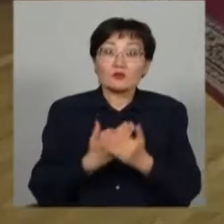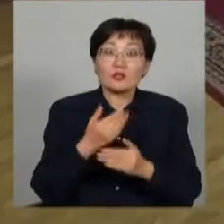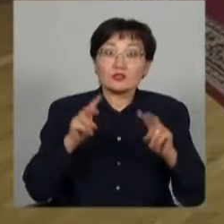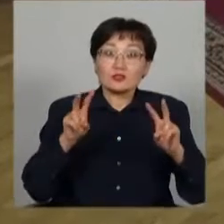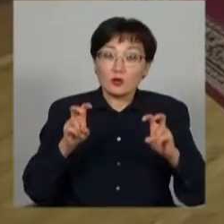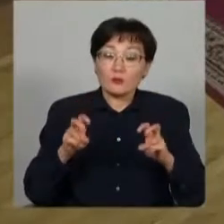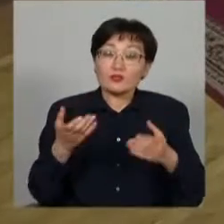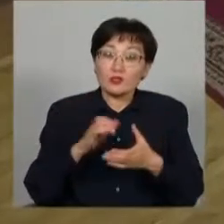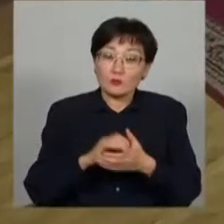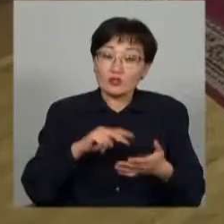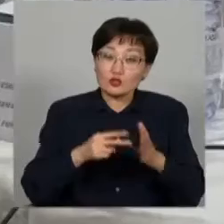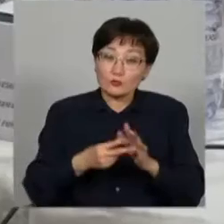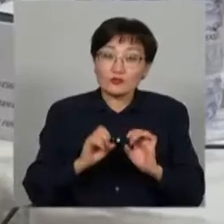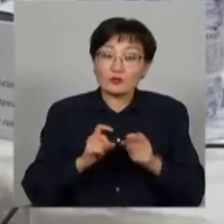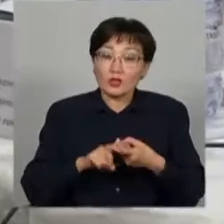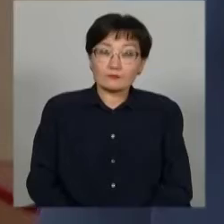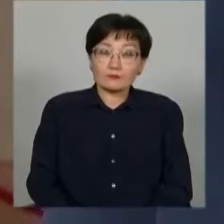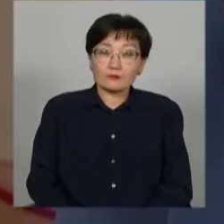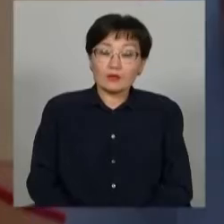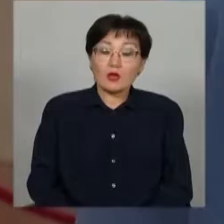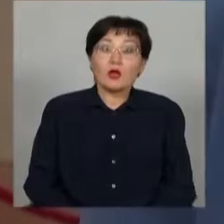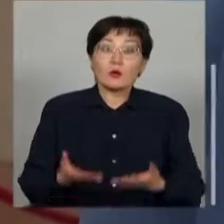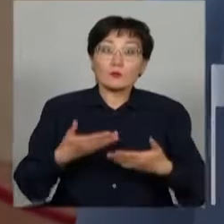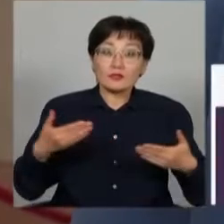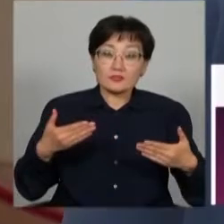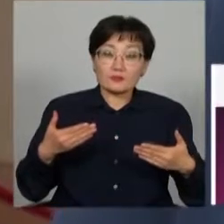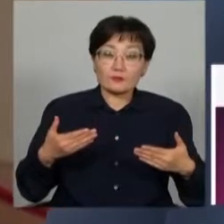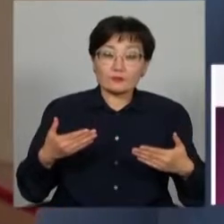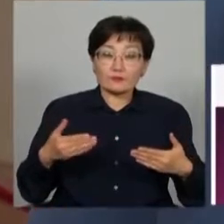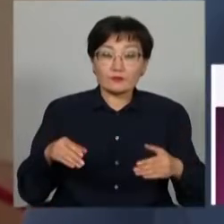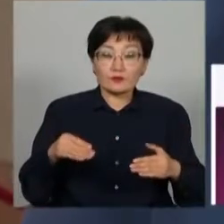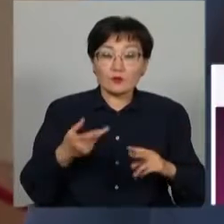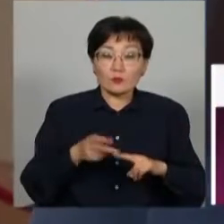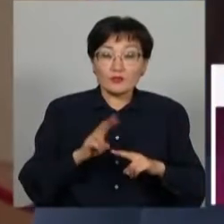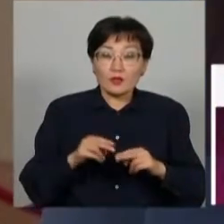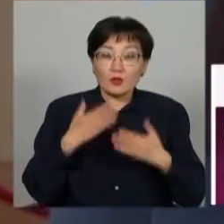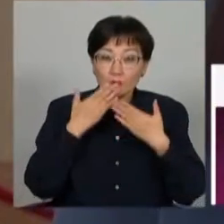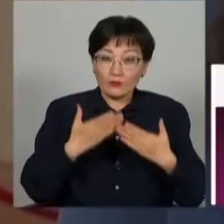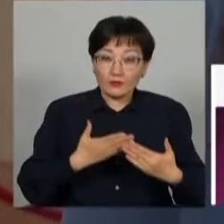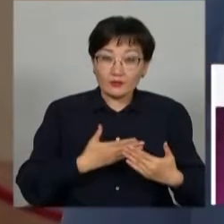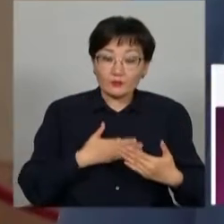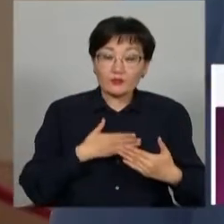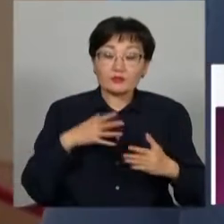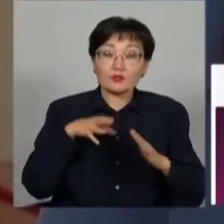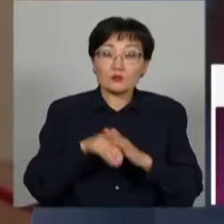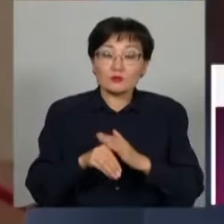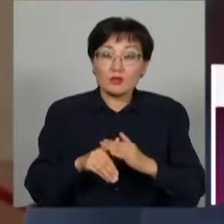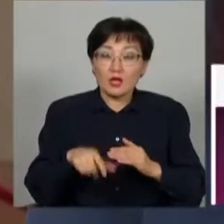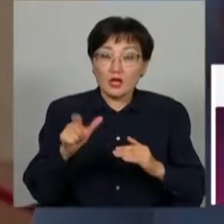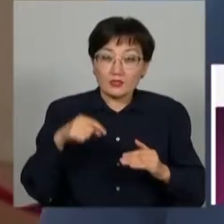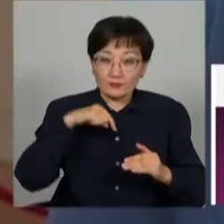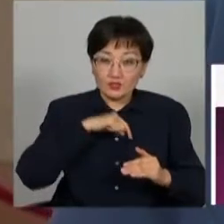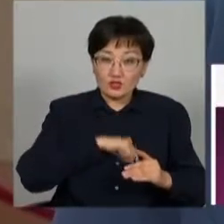логотиппен таныстырып, жоспарларын бөлісті. Біздің трактовкамызда бұл махаббат үштігіне құралған адамның ішкі